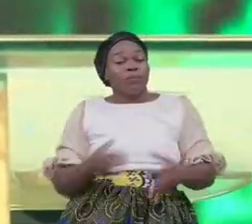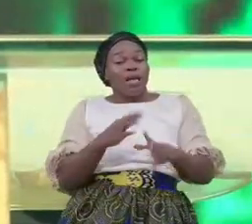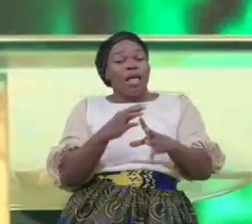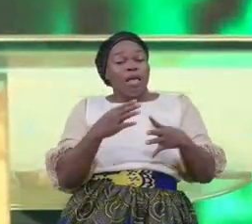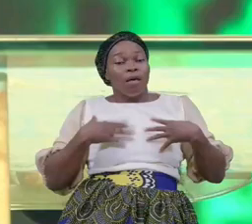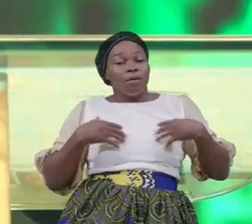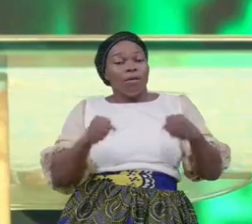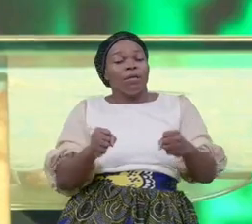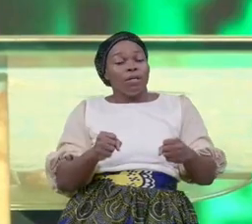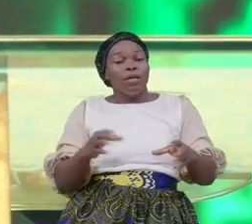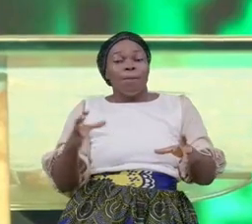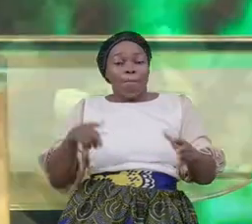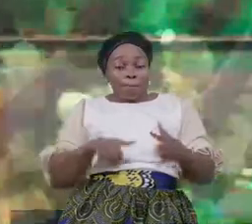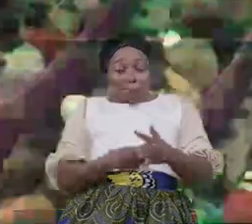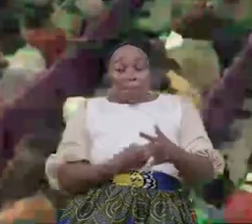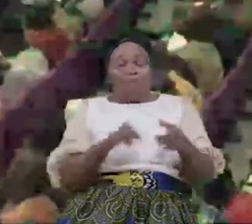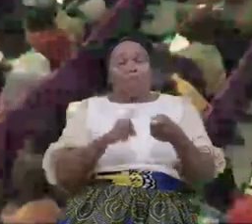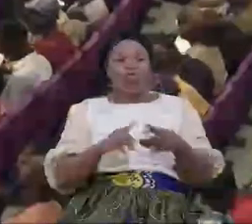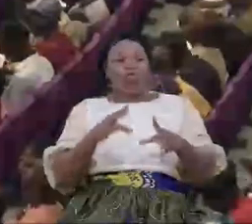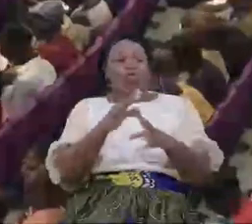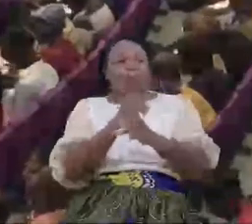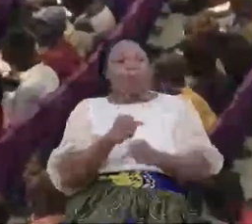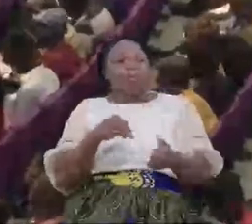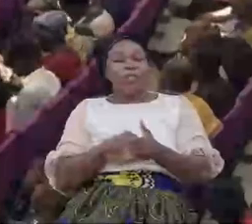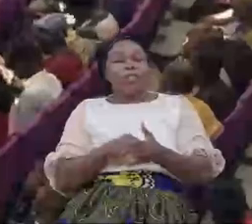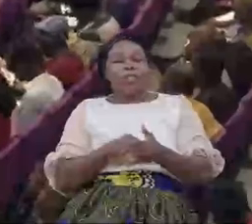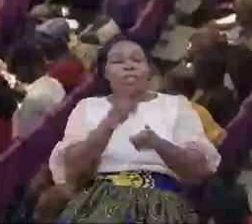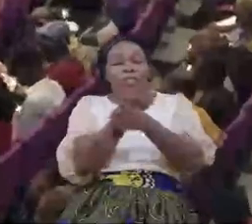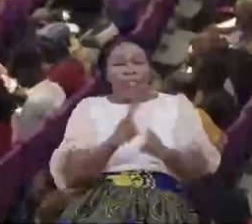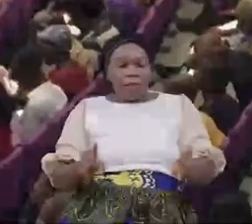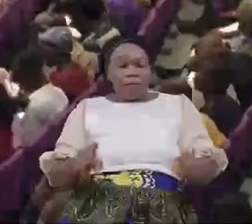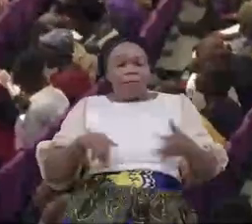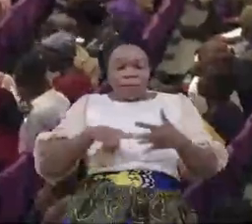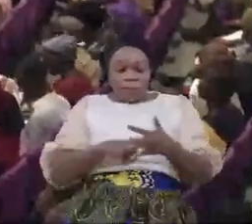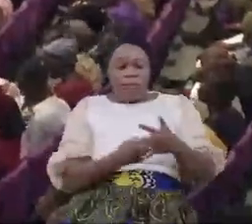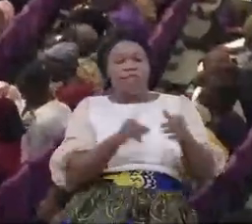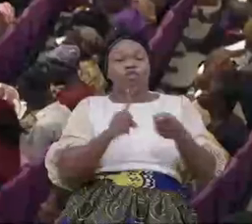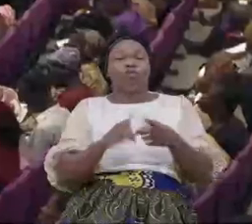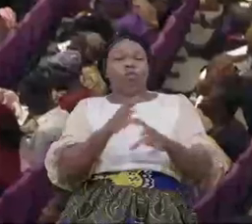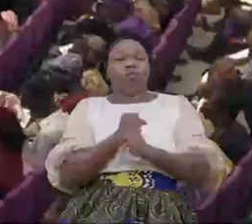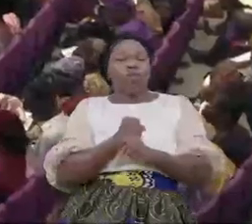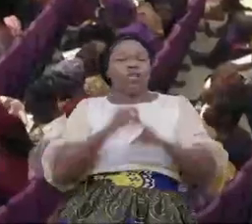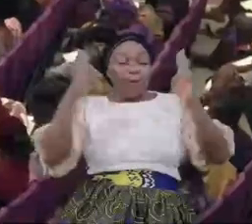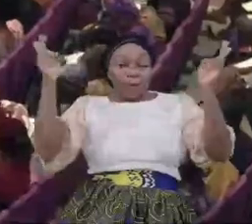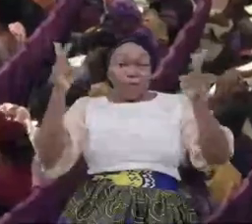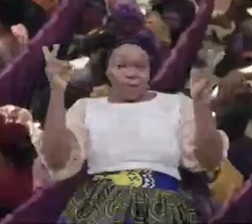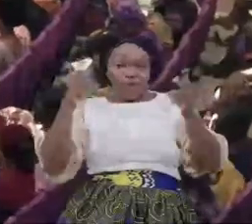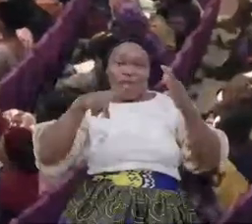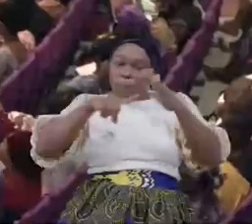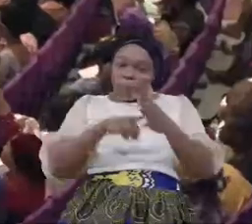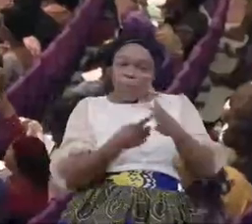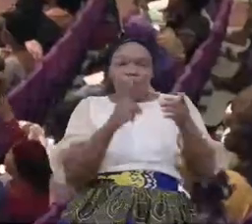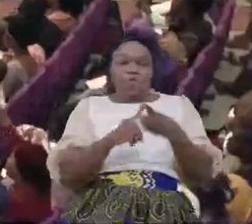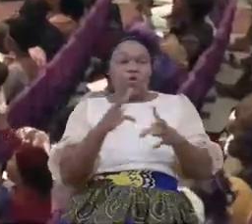Commence la conquête, la santé. Commence la conquête, la délivrance. Commence la conquête, la victoire. Commence la conquête.